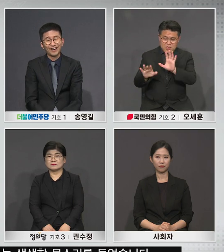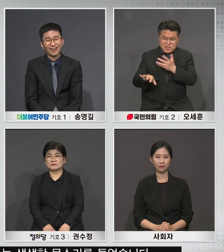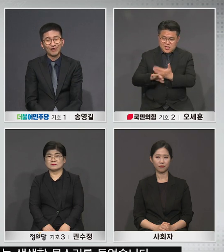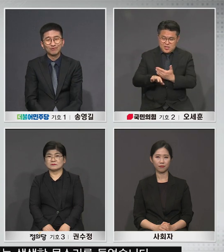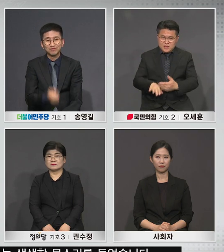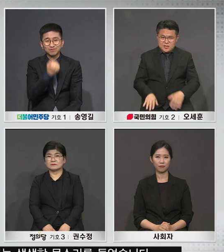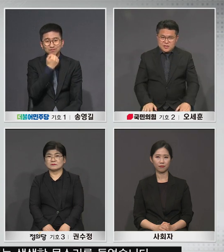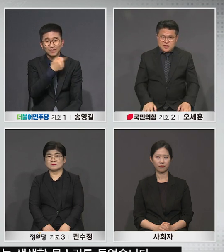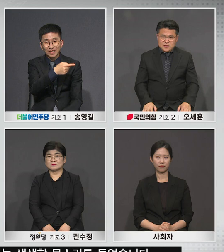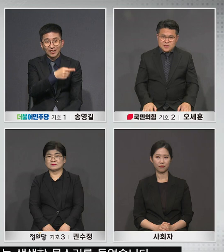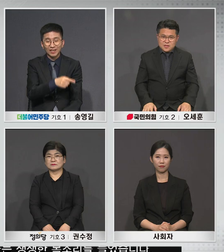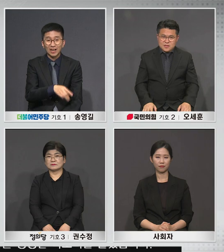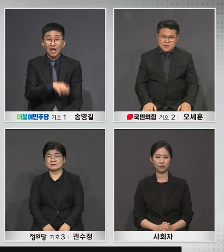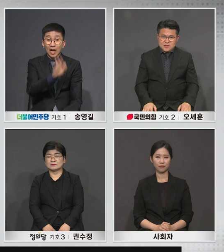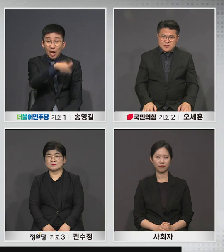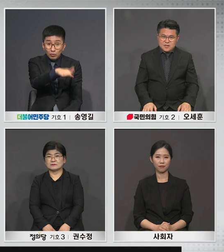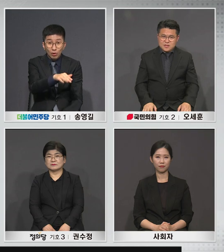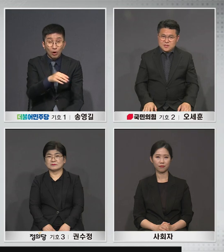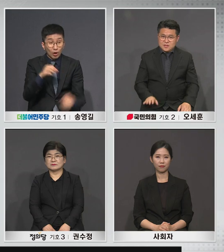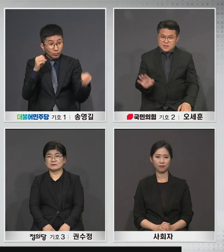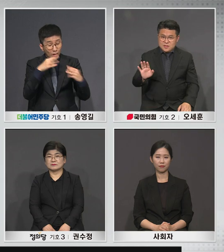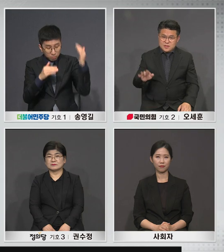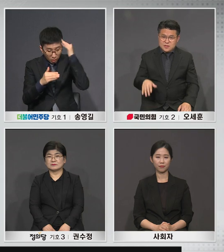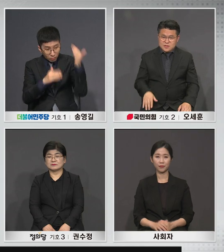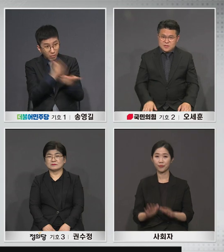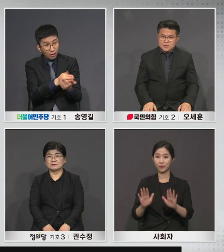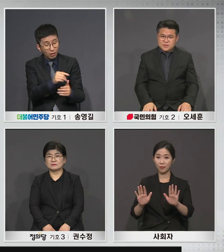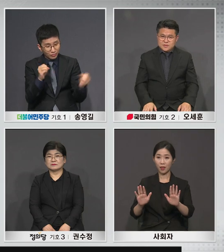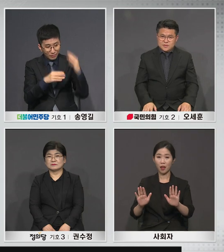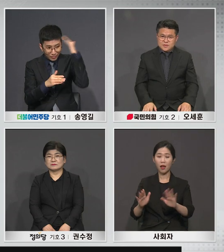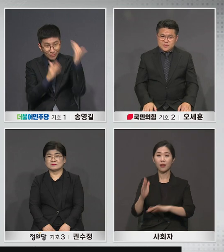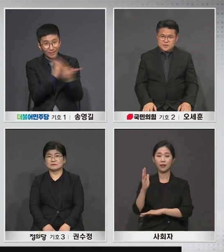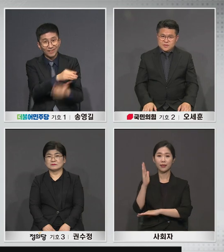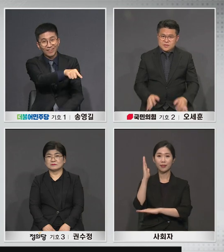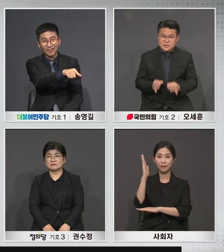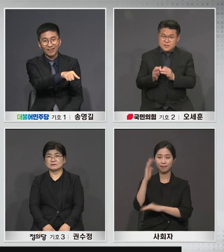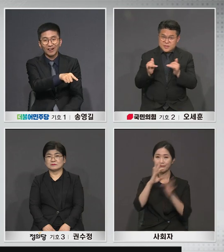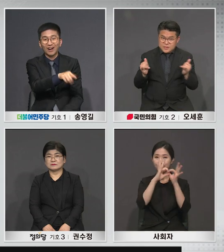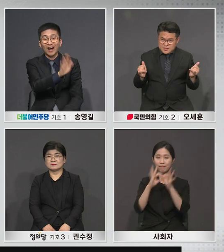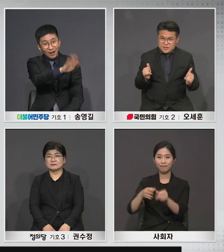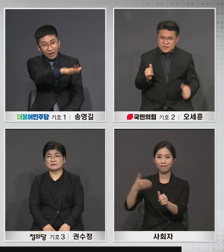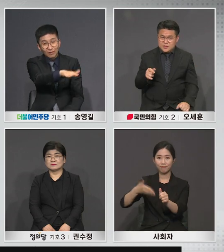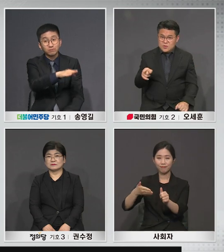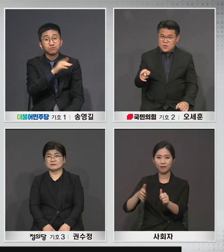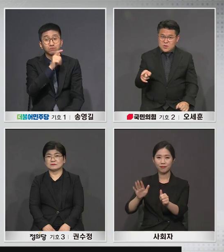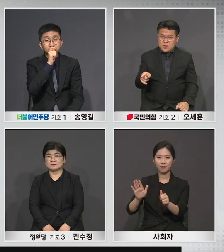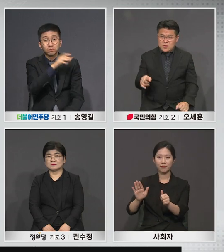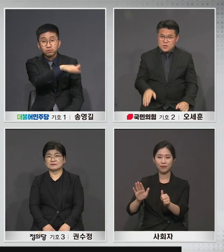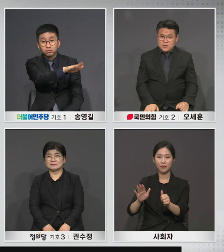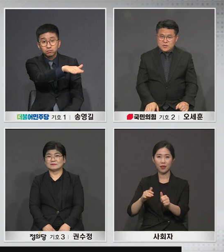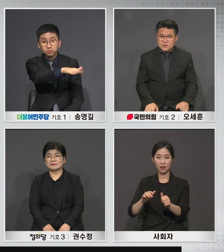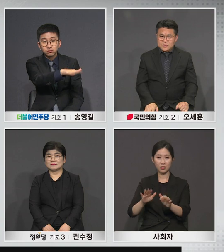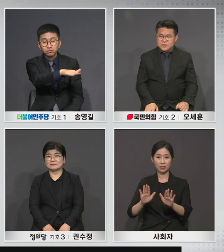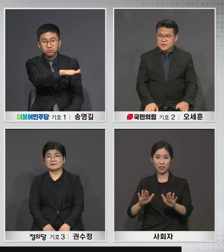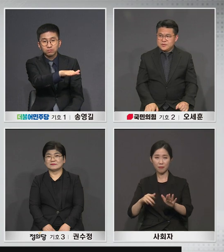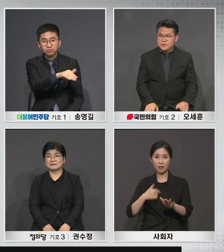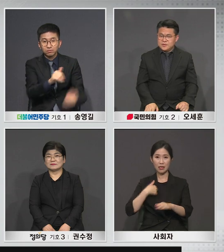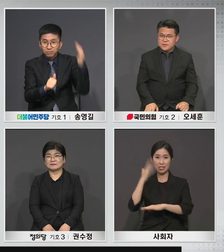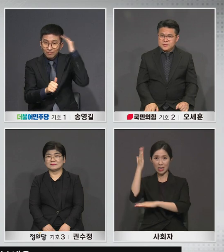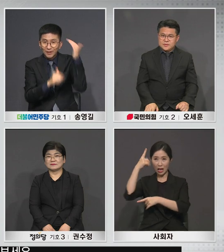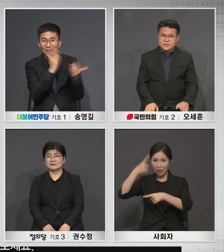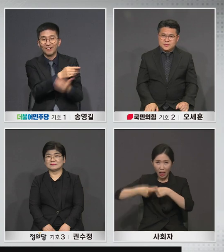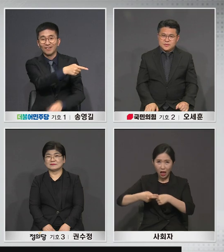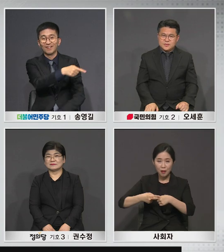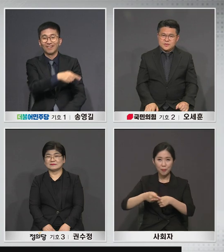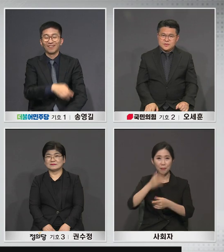상인들이 그 공간을 쓸 수 있게 해달라고 생각합니다. 계속 발언해 주시죠. 상인들이 그 공간을 쓸 수 있게 해달라고 지금 끼어드시면 안 되고요. 송영길 후보님